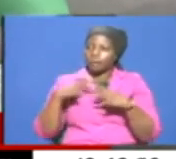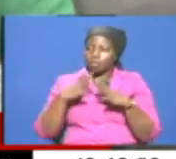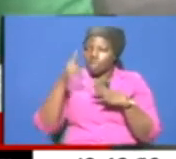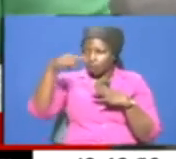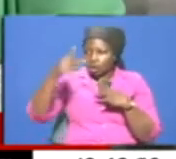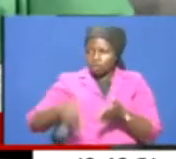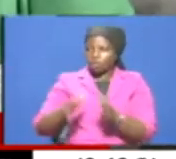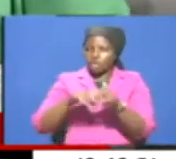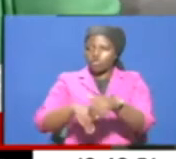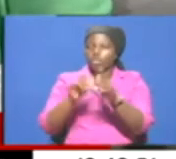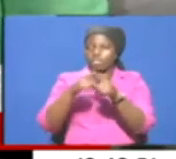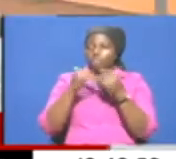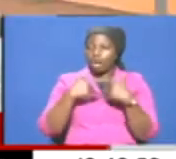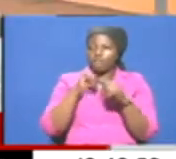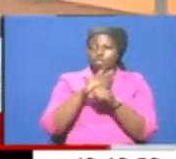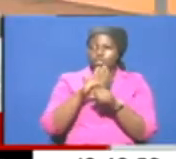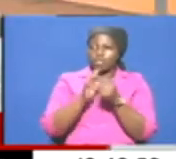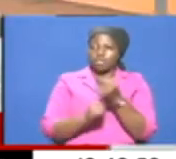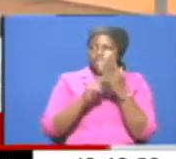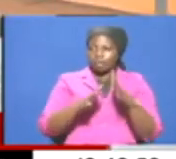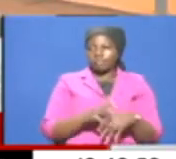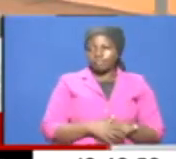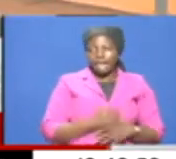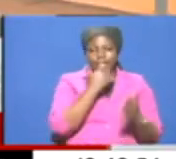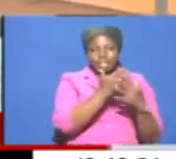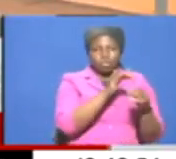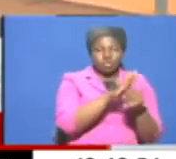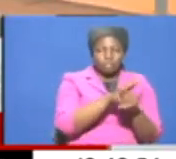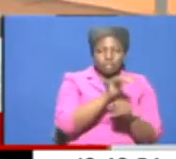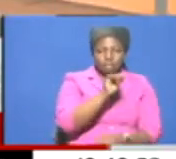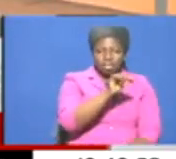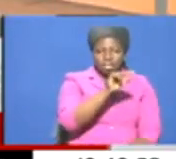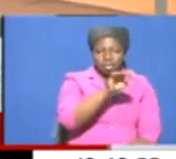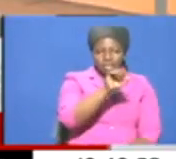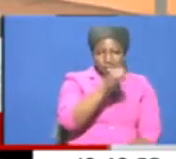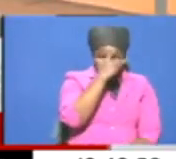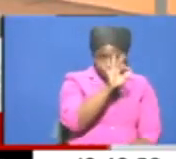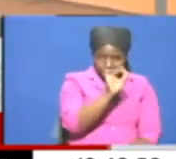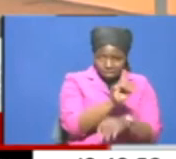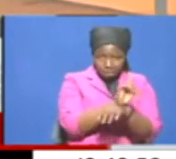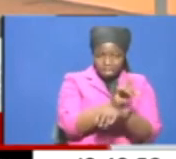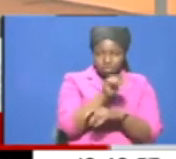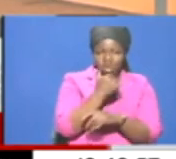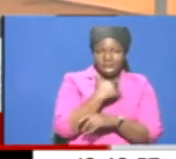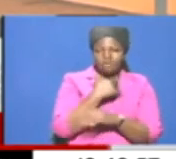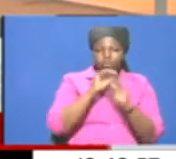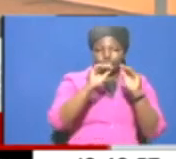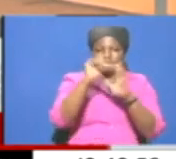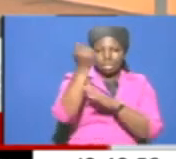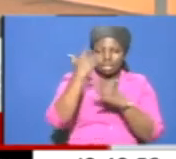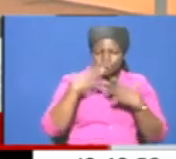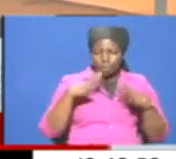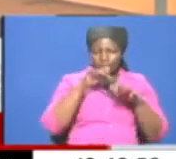many followers. Asante sana Agnes Murage kwa dakika takriban 40 umekuwa ukihusisha na kuelimisha Wakenya kuhusiana